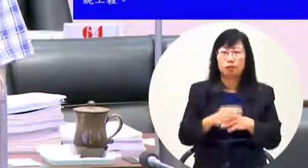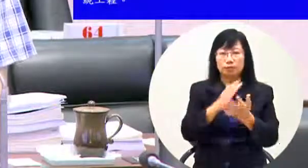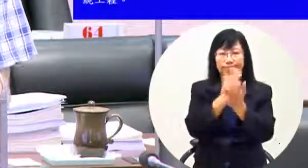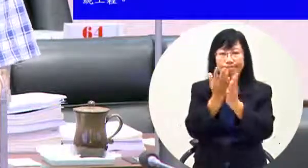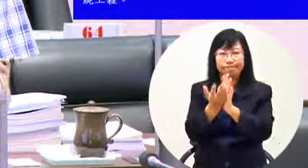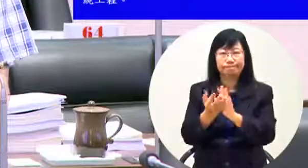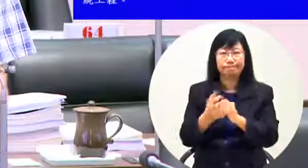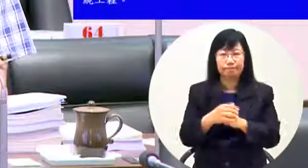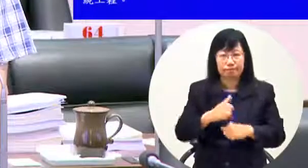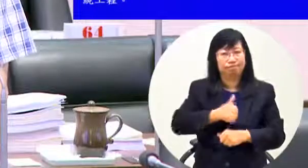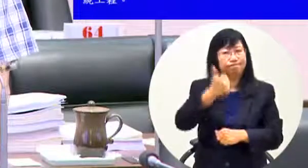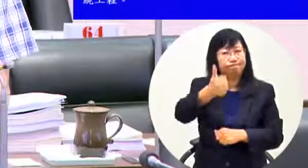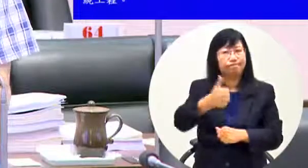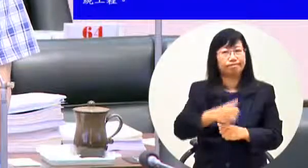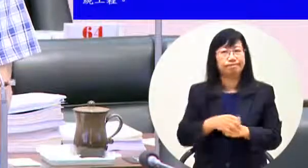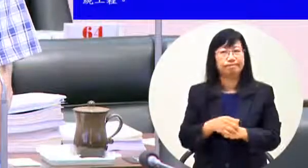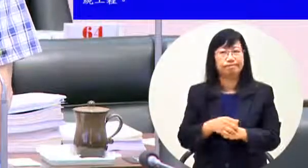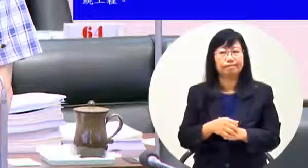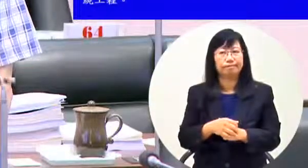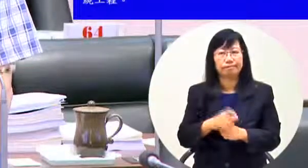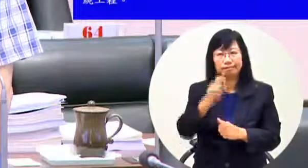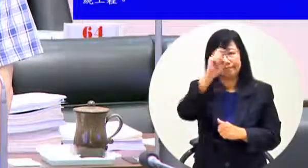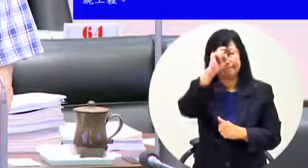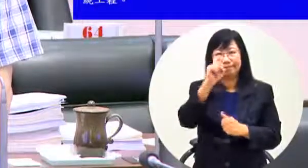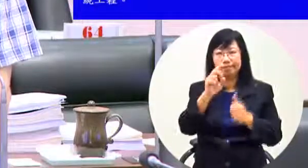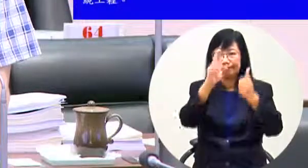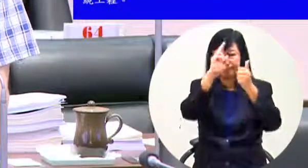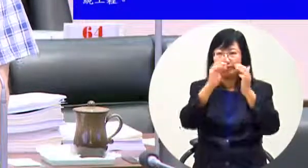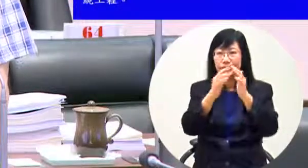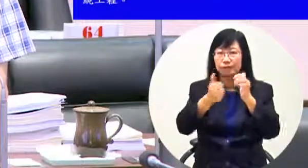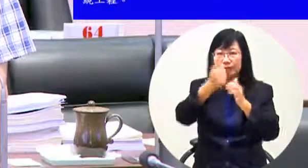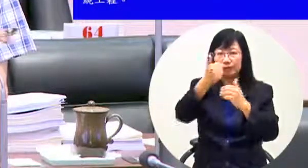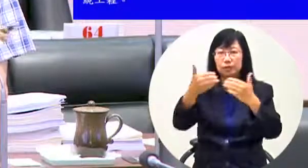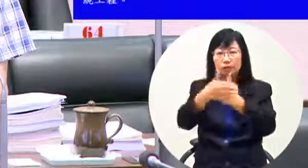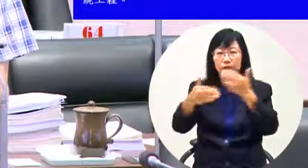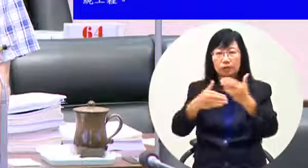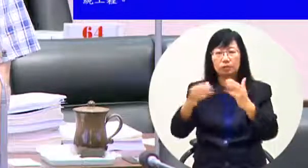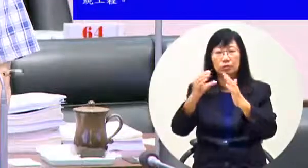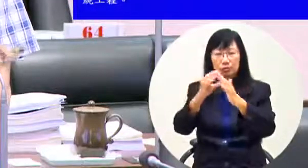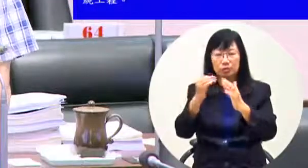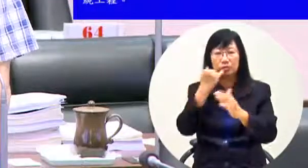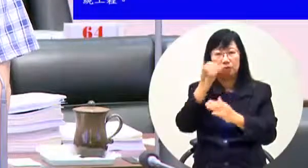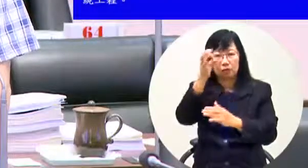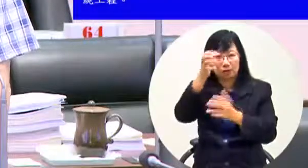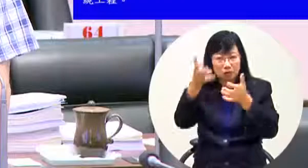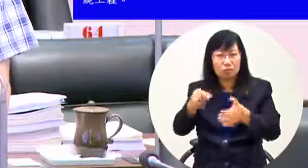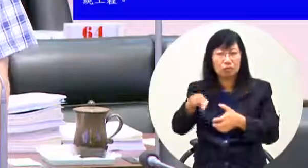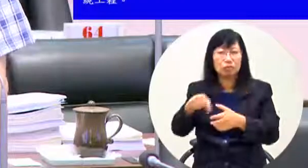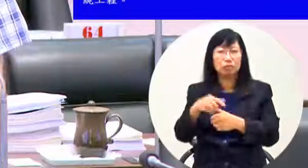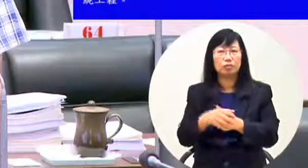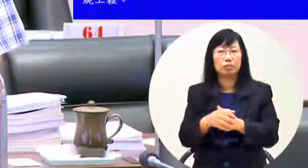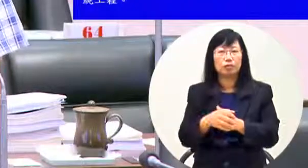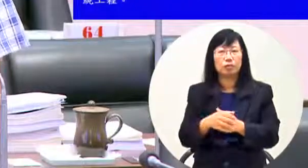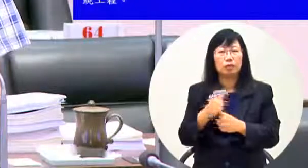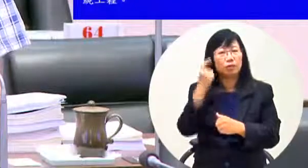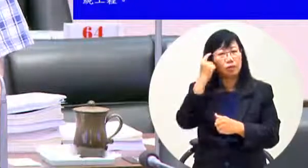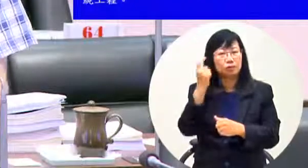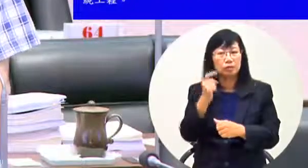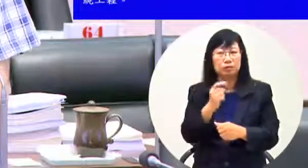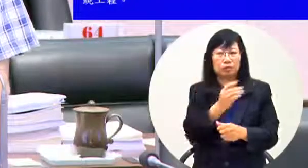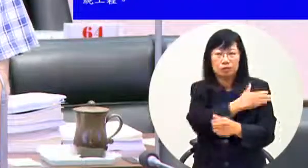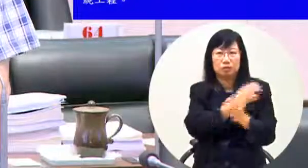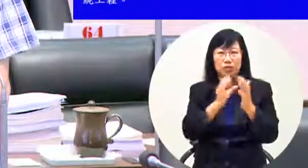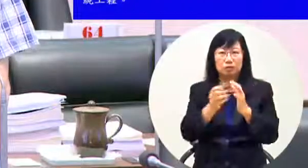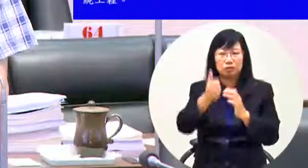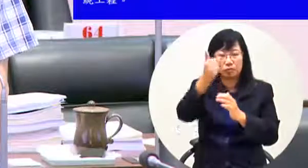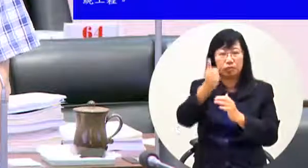望许市长跟交通局重视这个区块，哦，我想陈局长，这个你们已经有规划，我们中